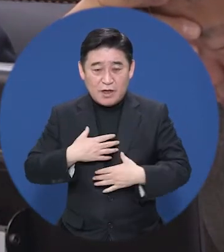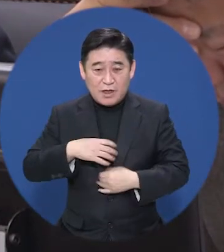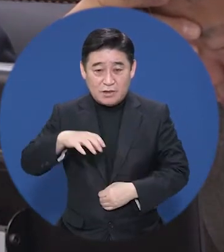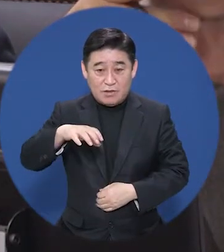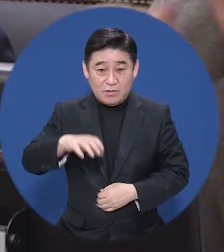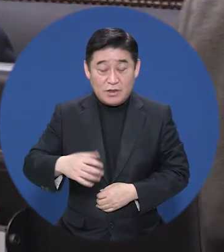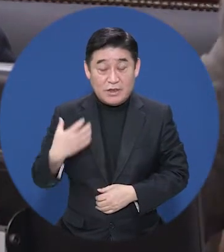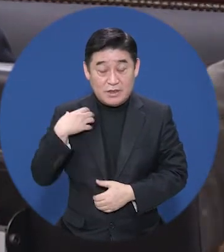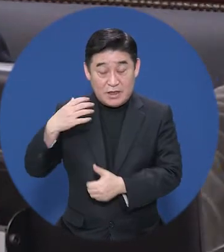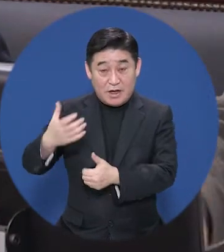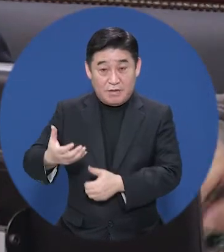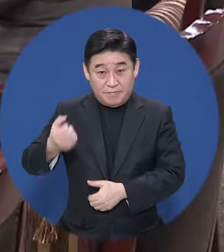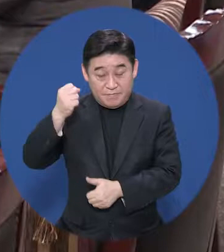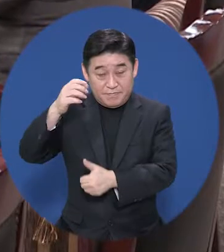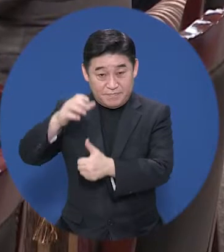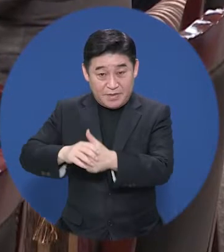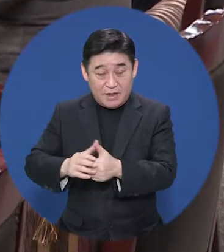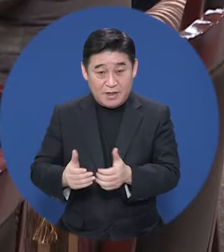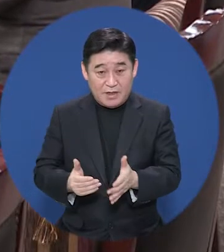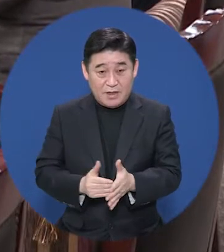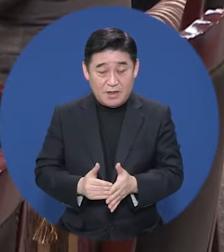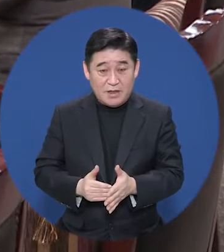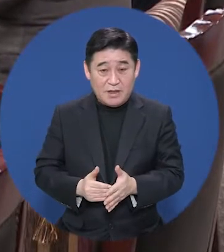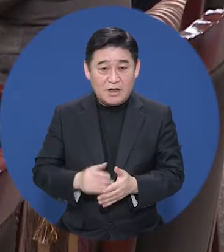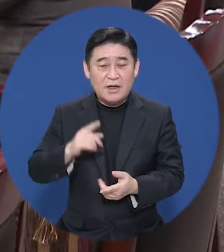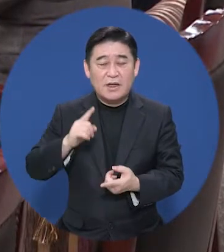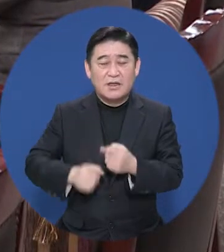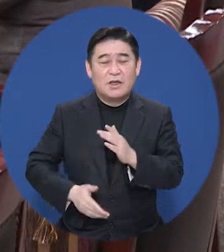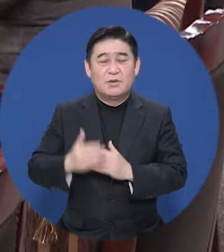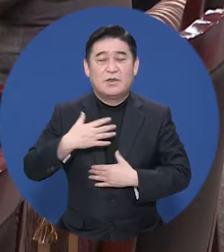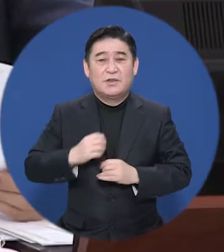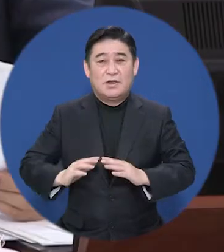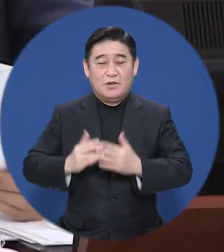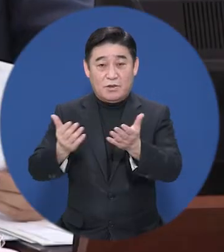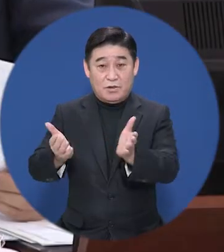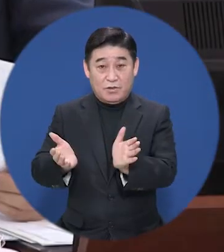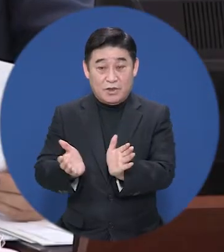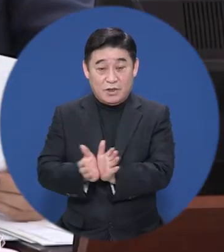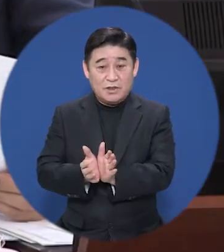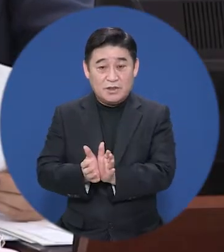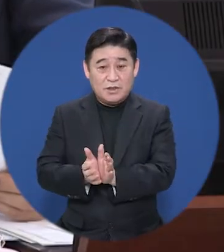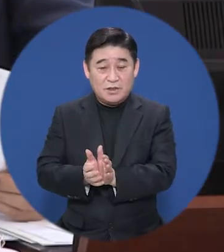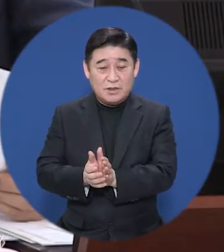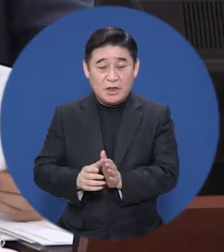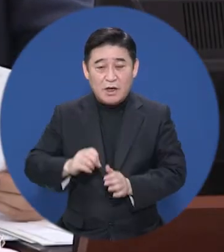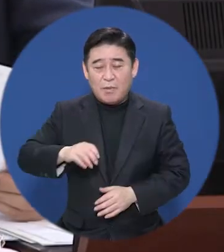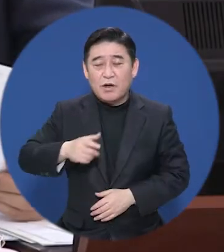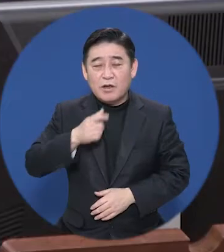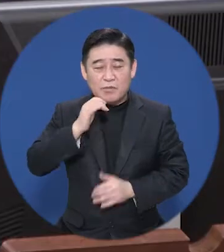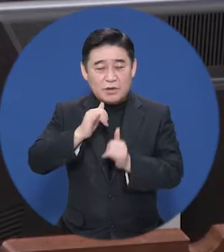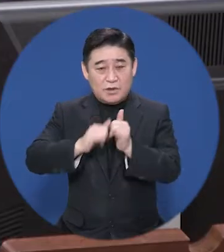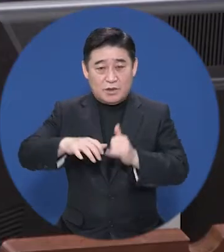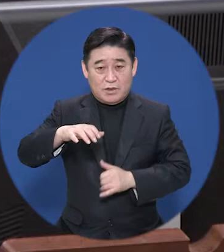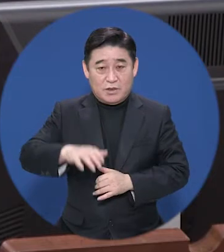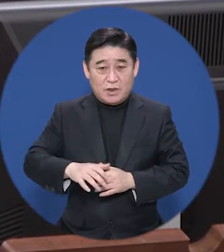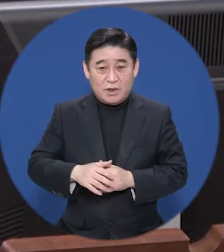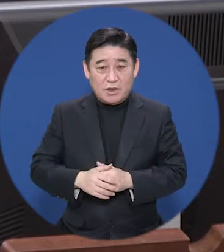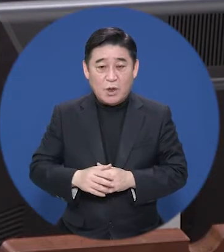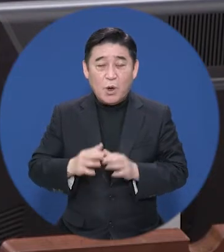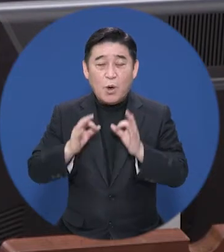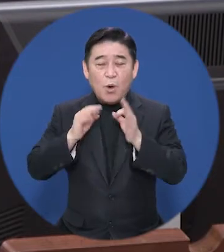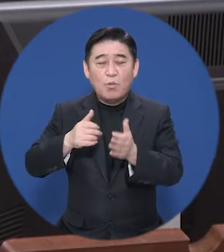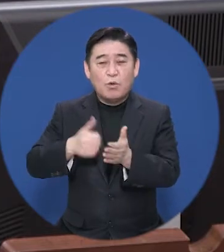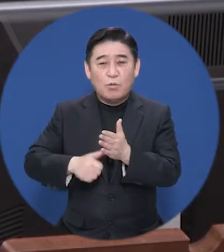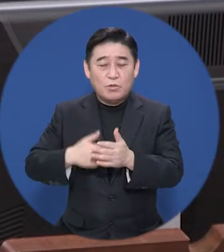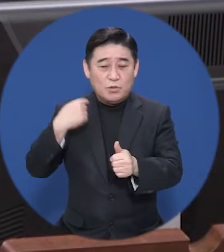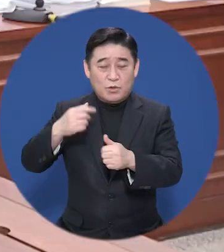물순환 안전국 책임을 지시고요. 이에 대해 도시안전건설위원회는 하수도 역사관, 하수도 홍보물